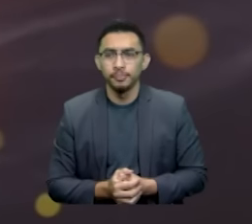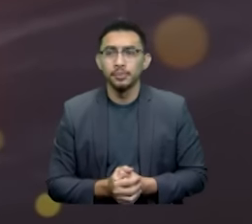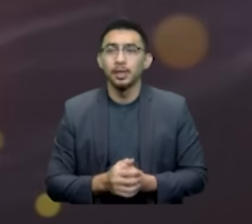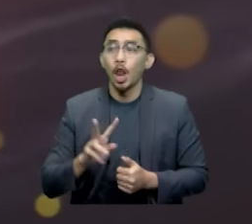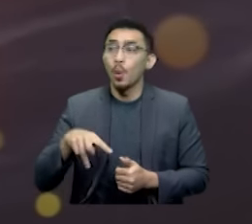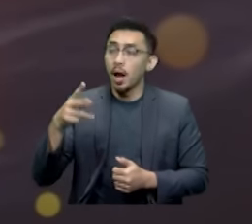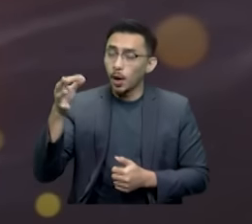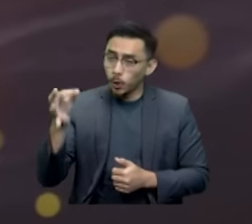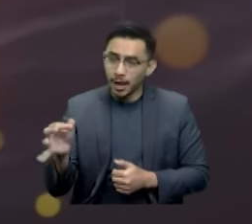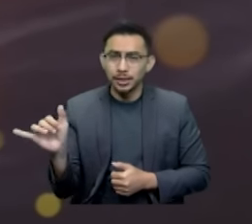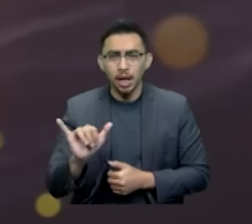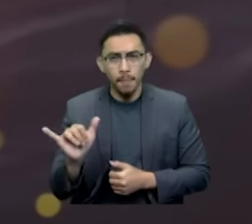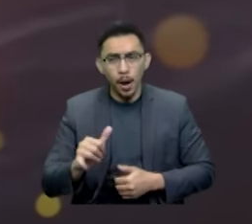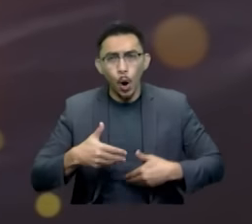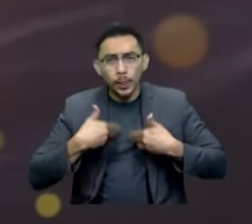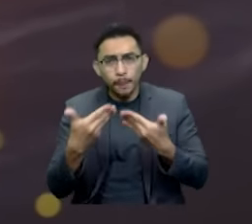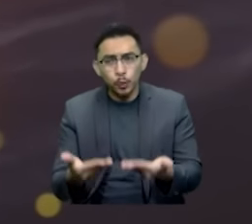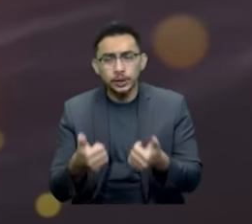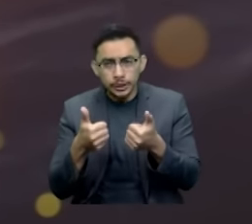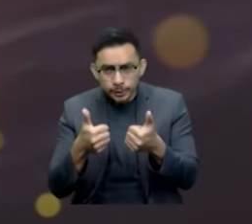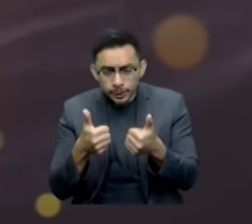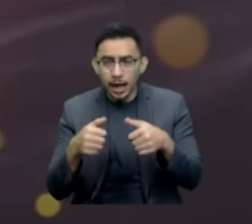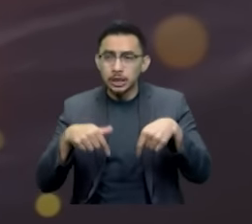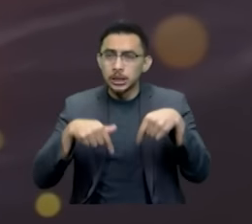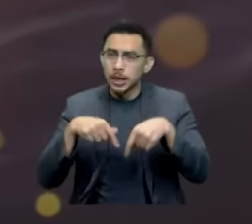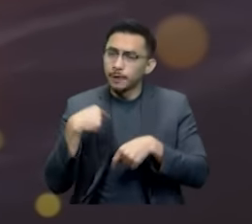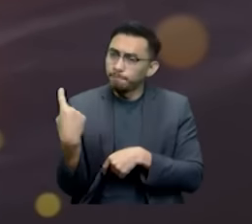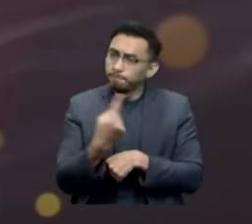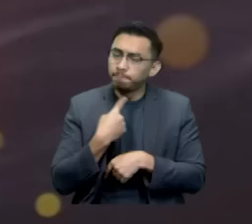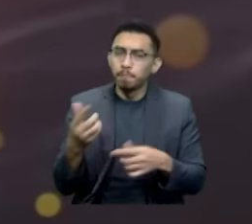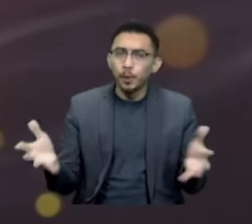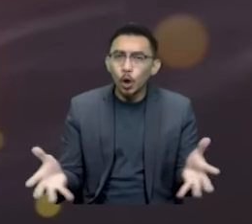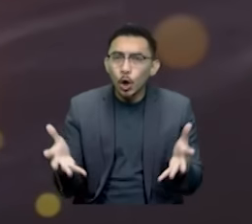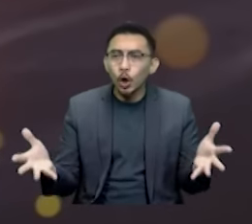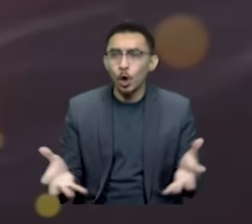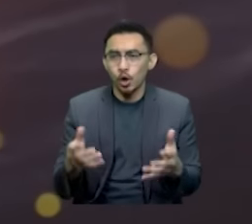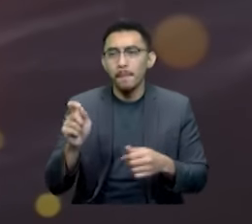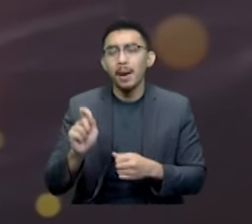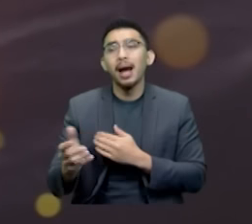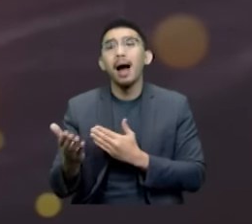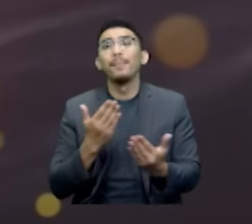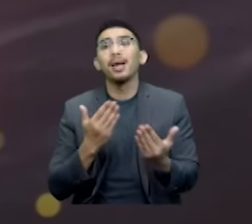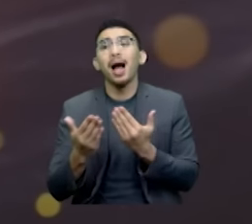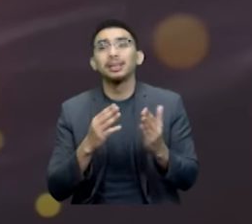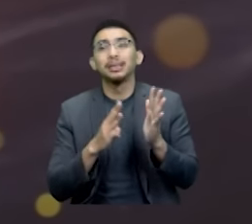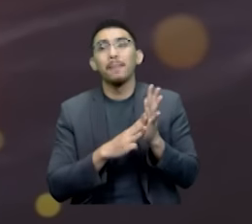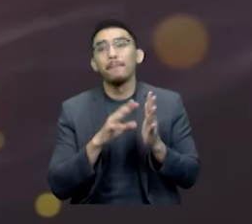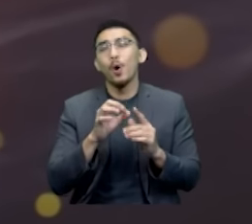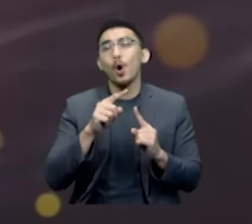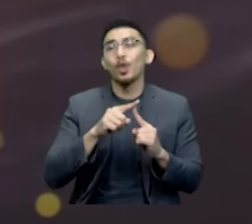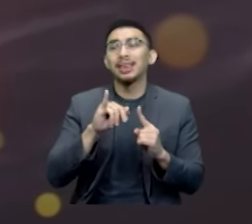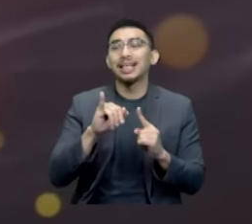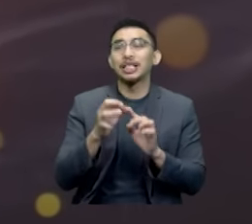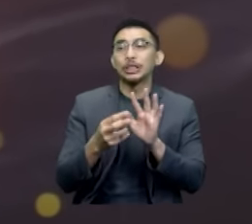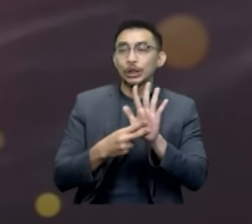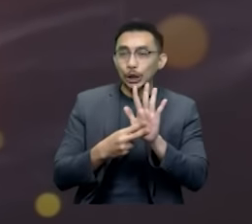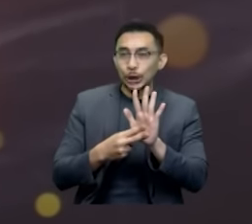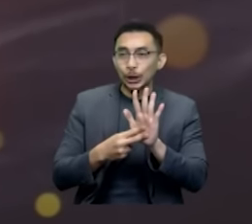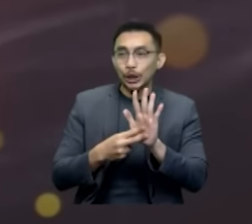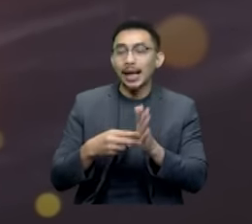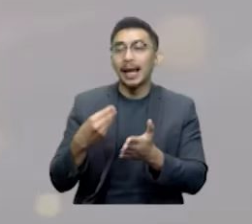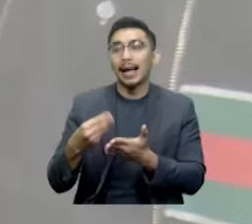kami memang sekarang ini menggalakkan untuk memakai juga aplikasi Motion Credit untuk mencapai target kami di